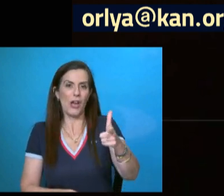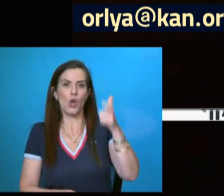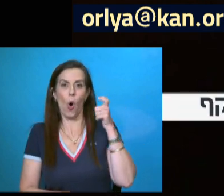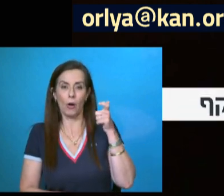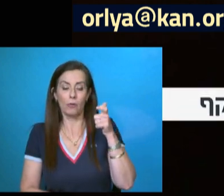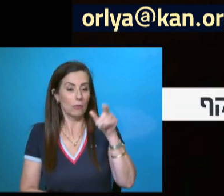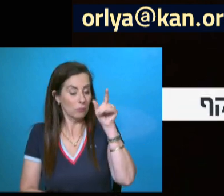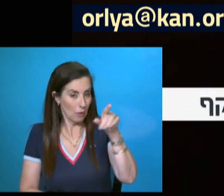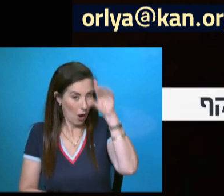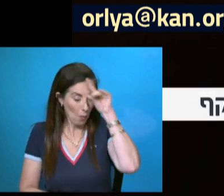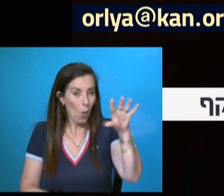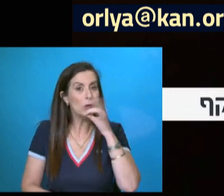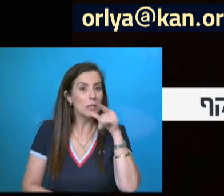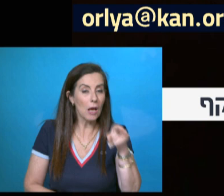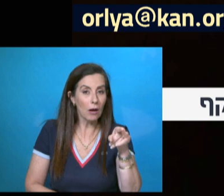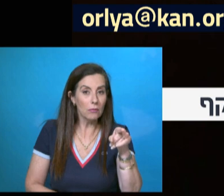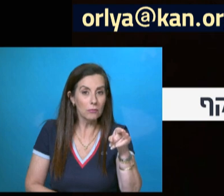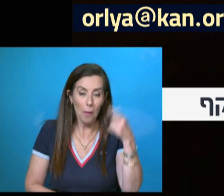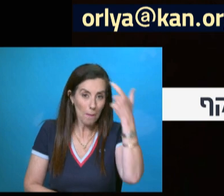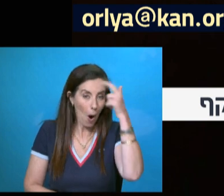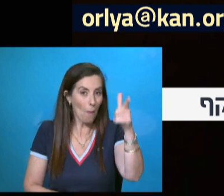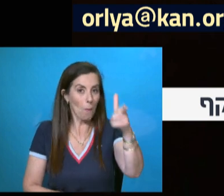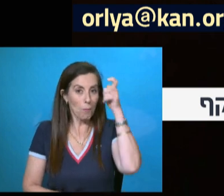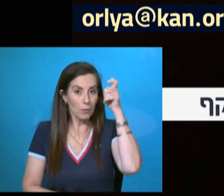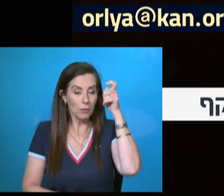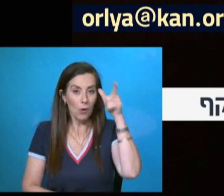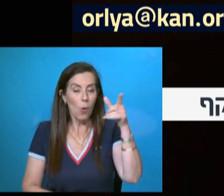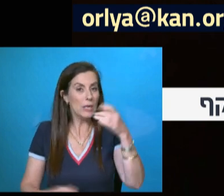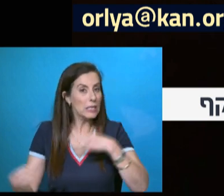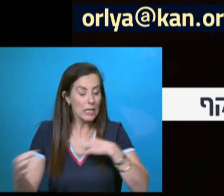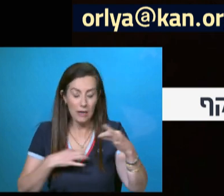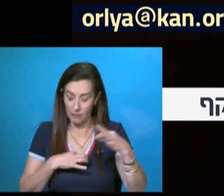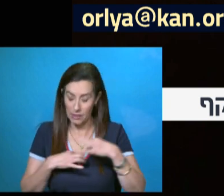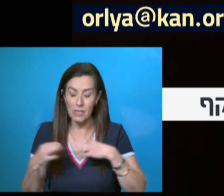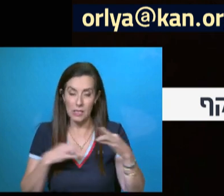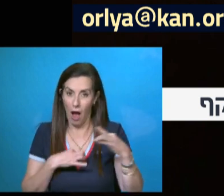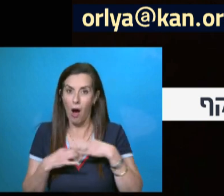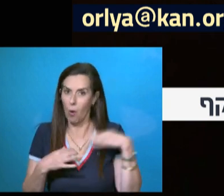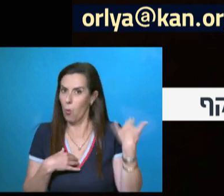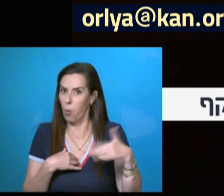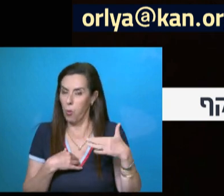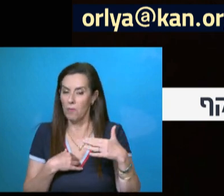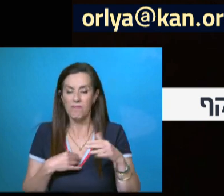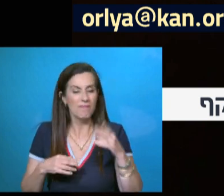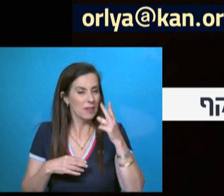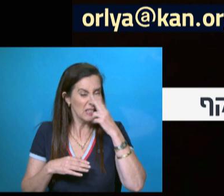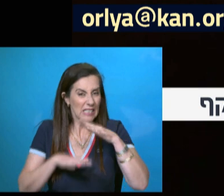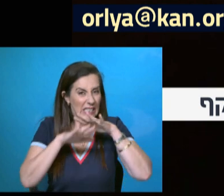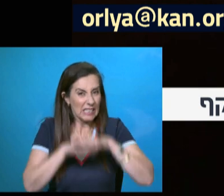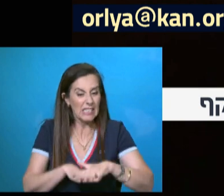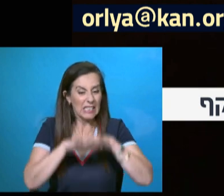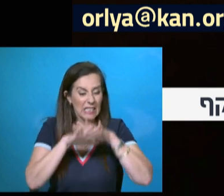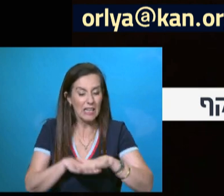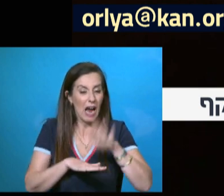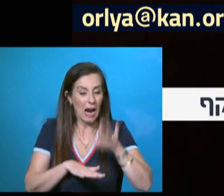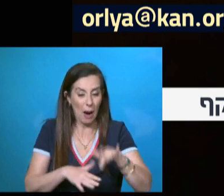באותו צעיר, פוגע בו בראשו, גורם לפציעתו האנושה הקריטית. מאמצי האחיה היו גם במקום כשמד"א